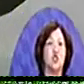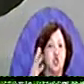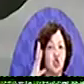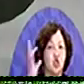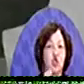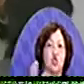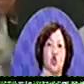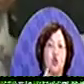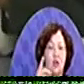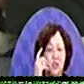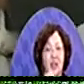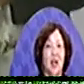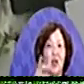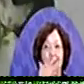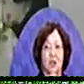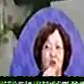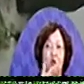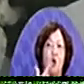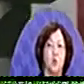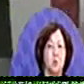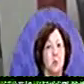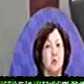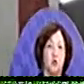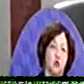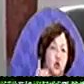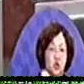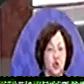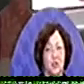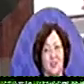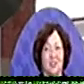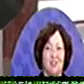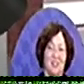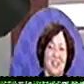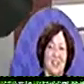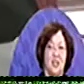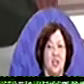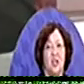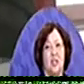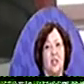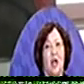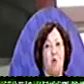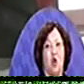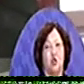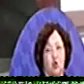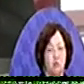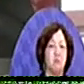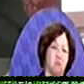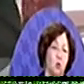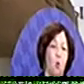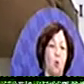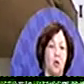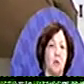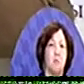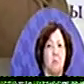ирсэн. 1998 онд байгуулагдсанаас хойш уран бүтээлчид болон оюутнуудад тэтгэлэг олгож урлагийн байгууллагуудад хөрөнгө оруулалт